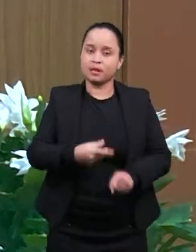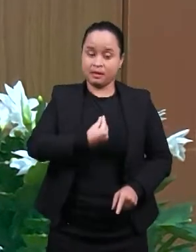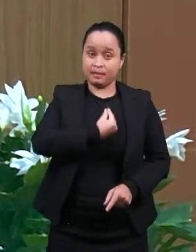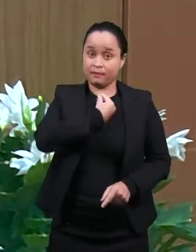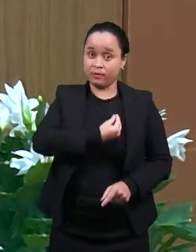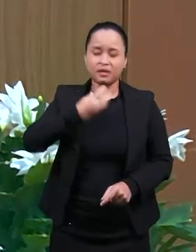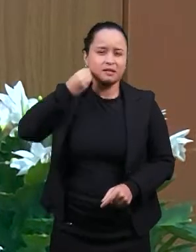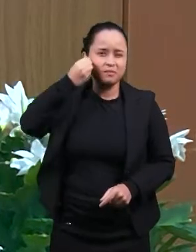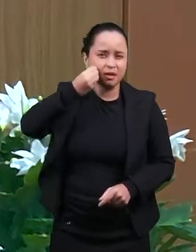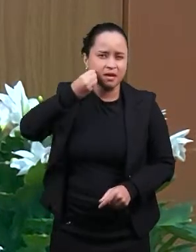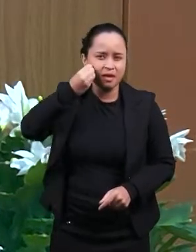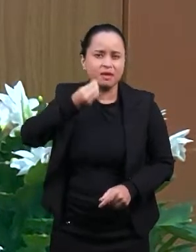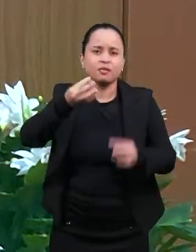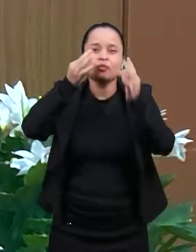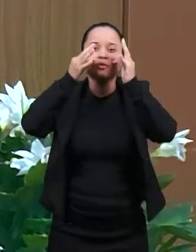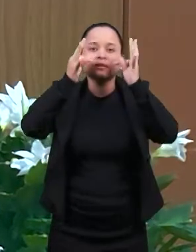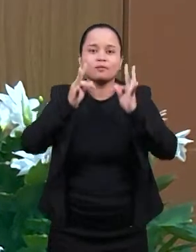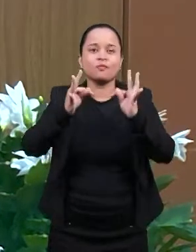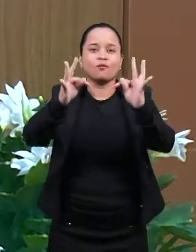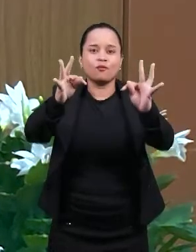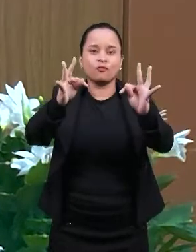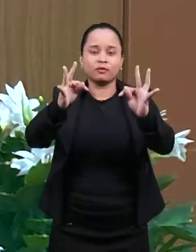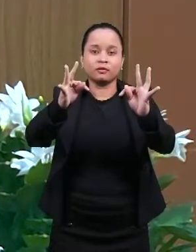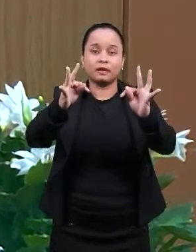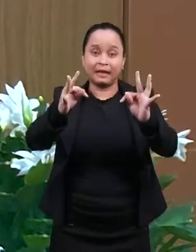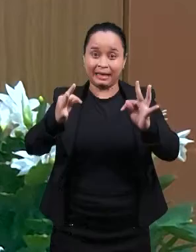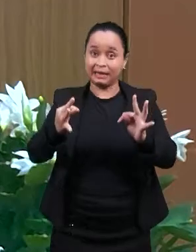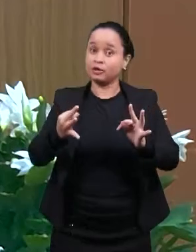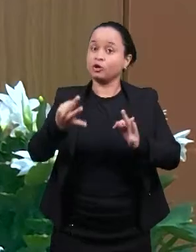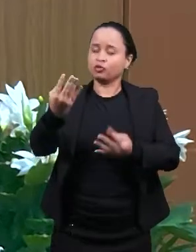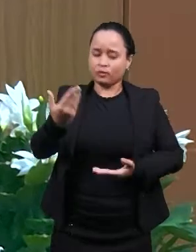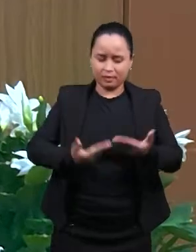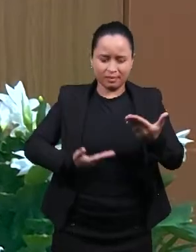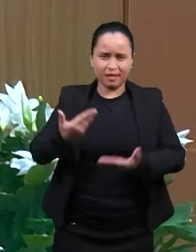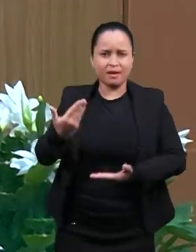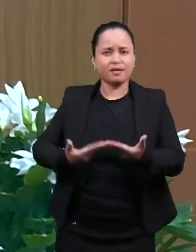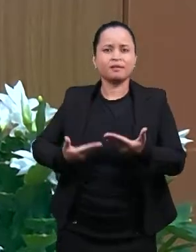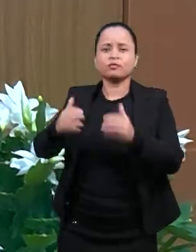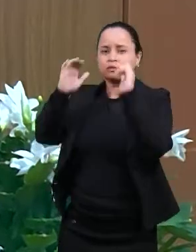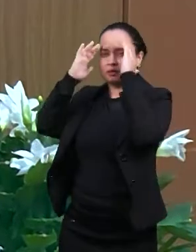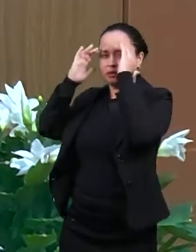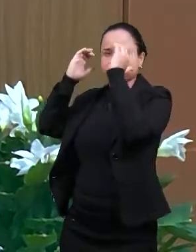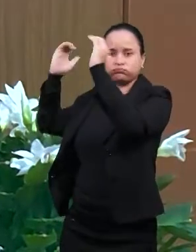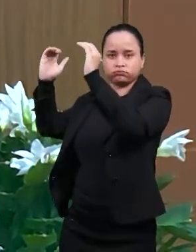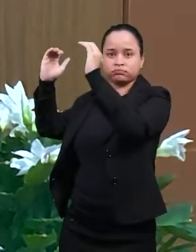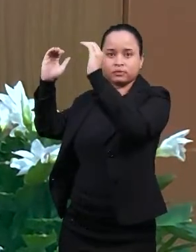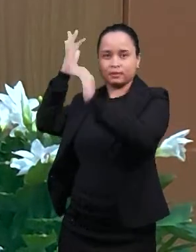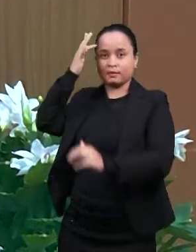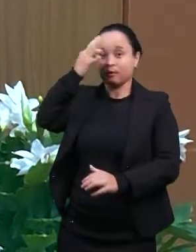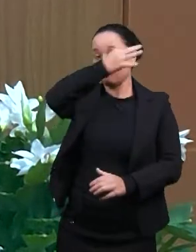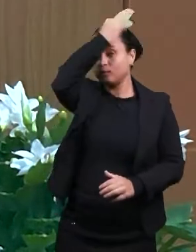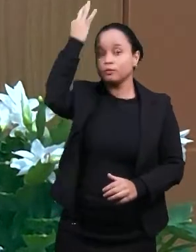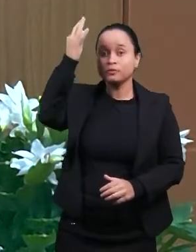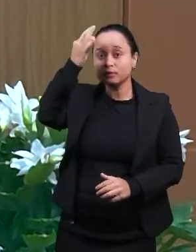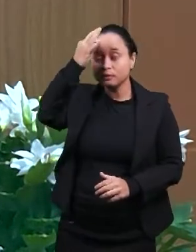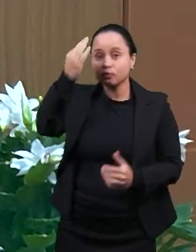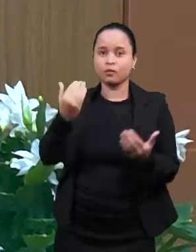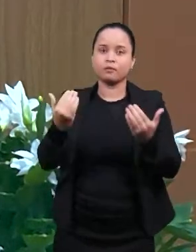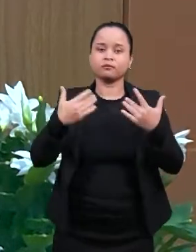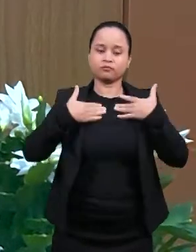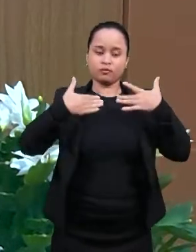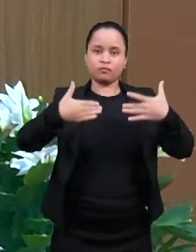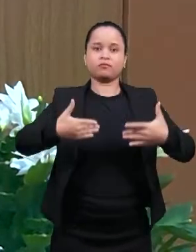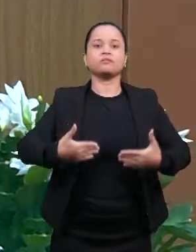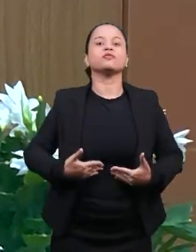в свидетельстве верной церкви, которая живет руководством Святого Духа, как тело